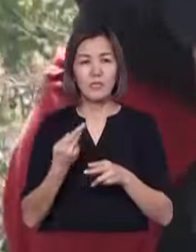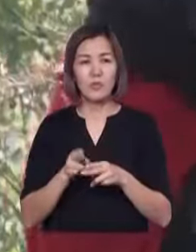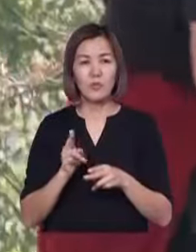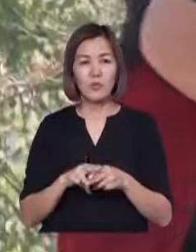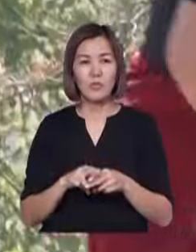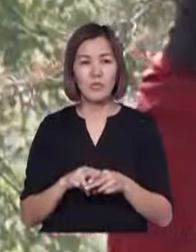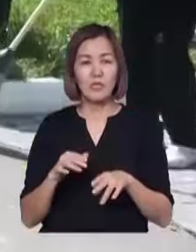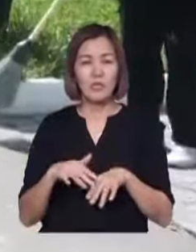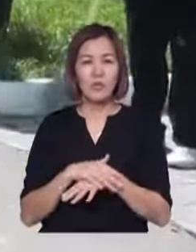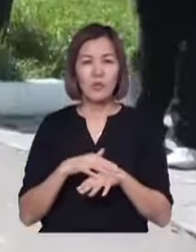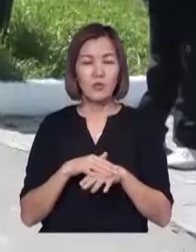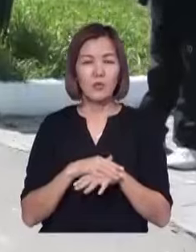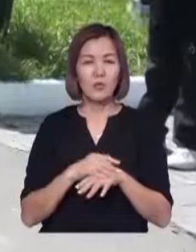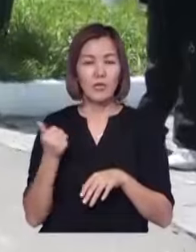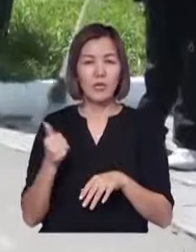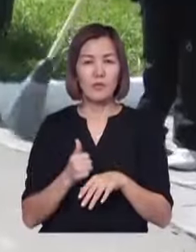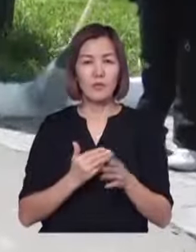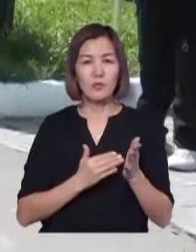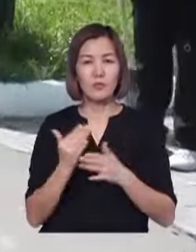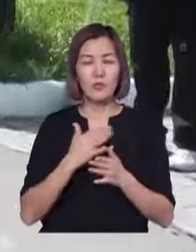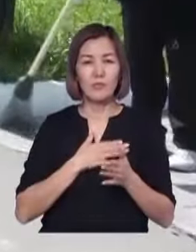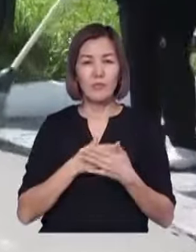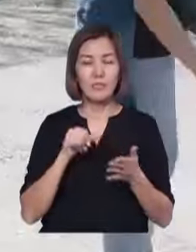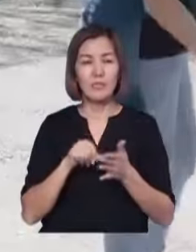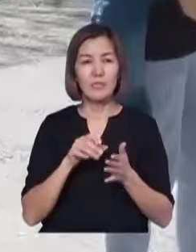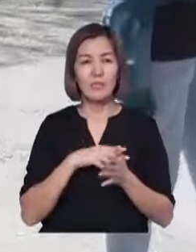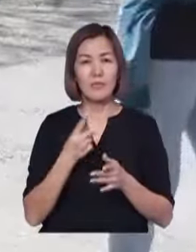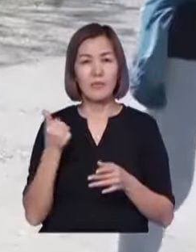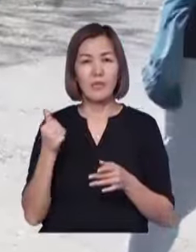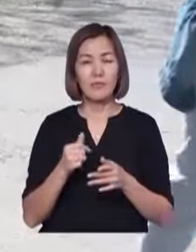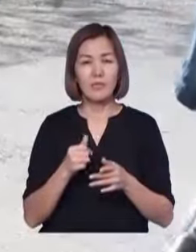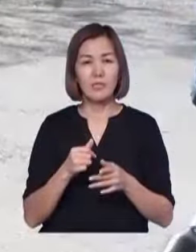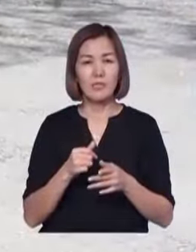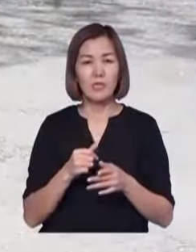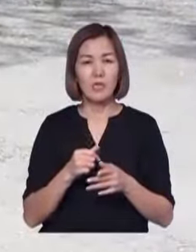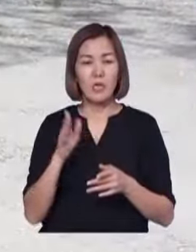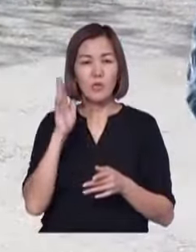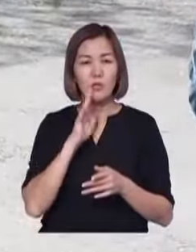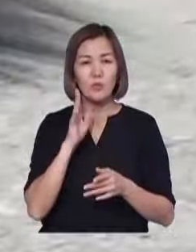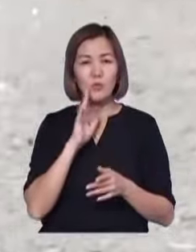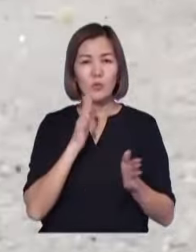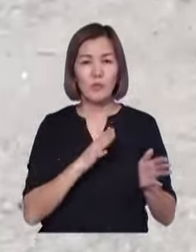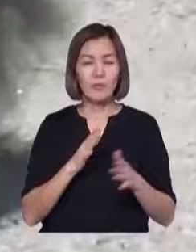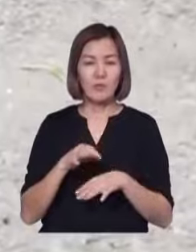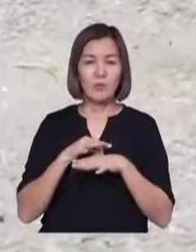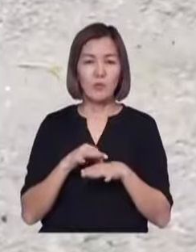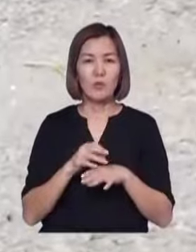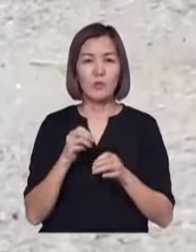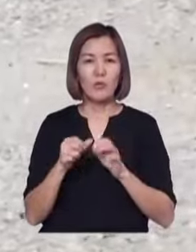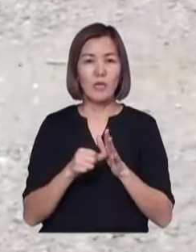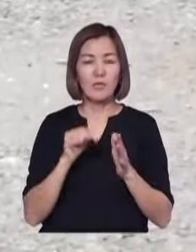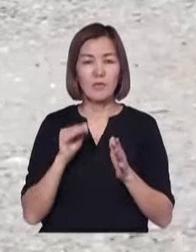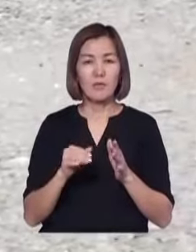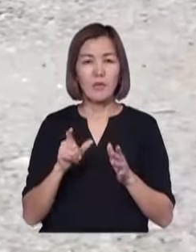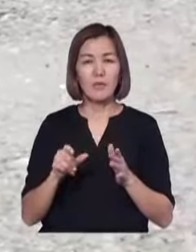мұндағы тұрғындар киелі мекен апталығында жоғары белсенділік танытты. Яғни бір апта ішінде тарихи орындар аумағын абаттандыру жұмыстарына 16 мыңға жуық